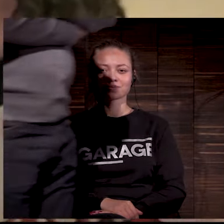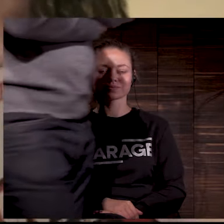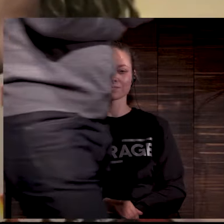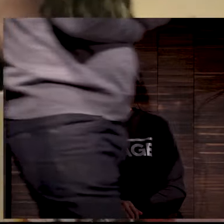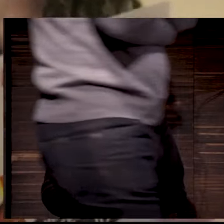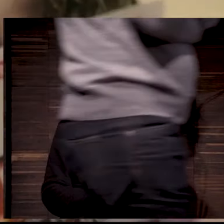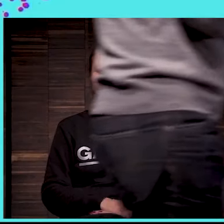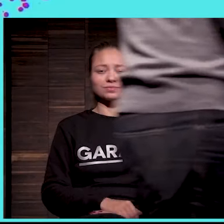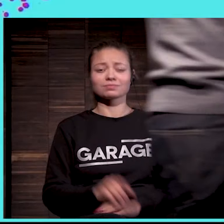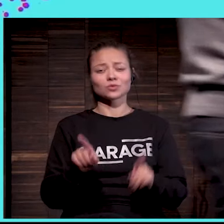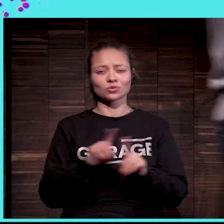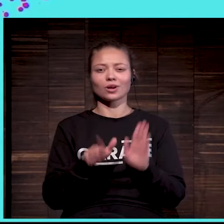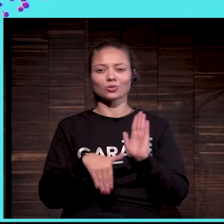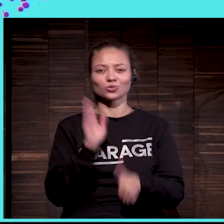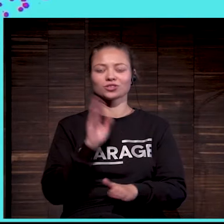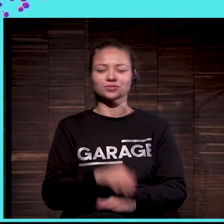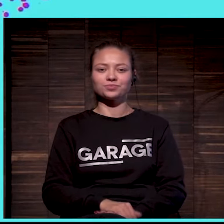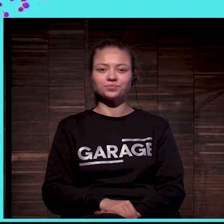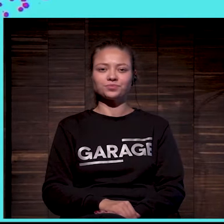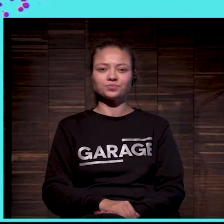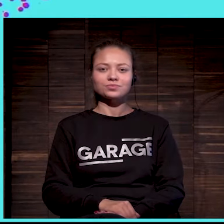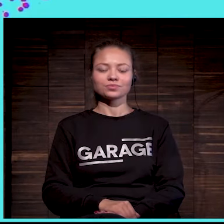как ты лучше